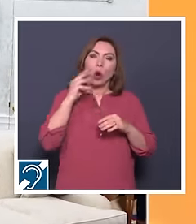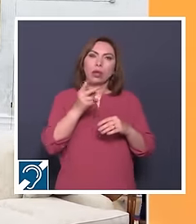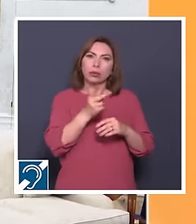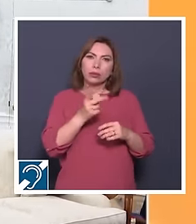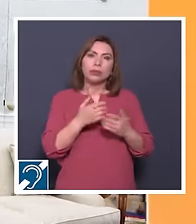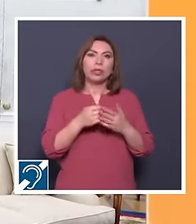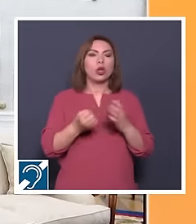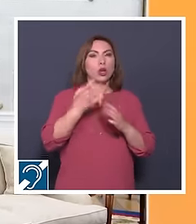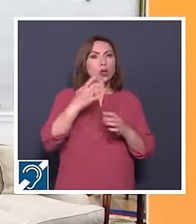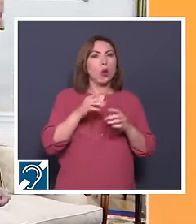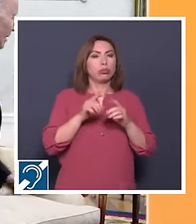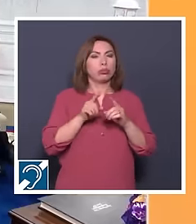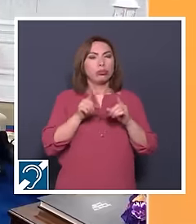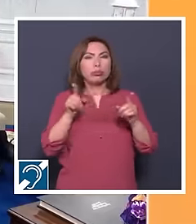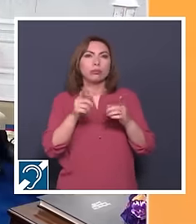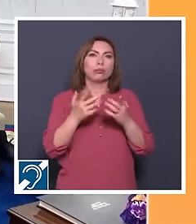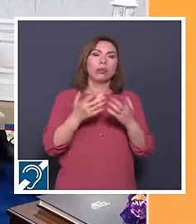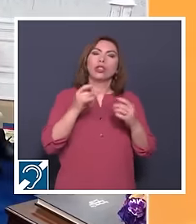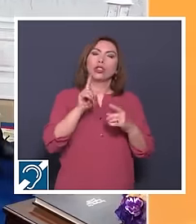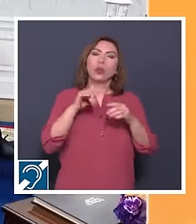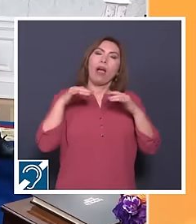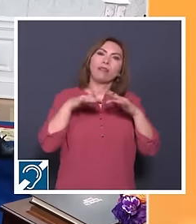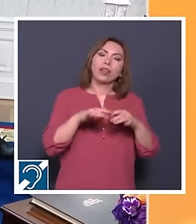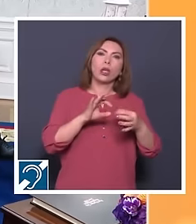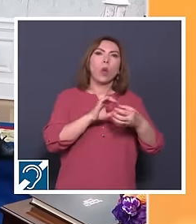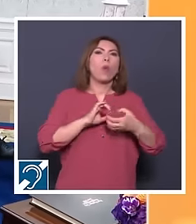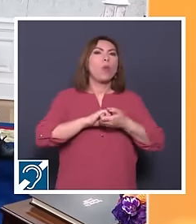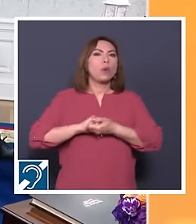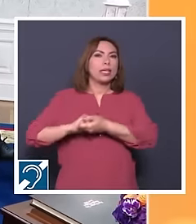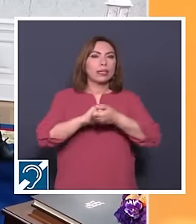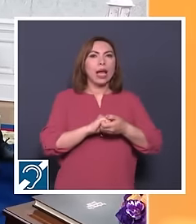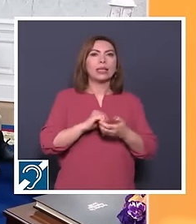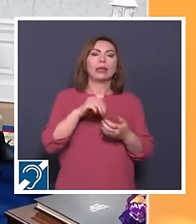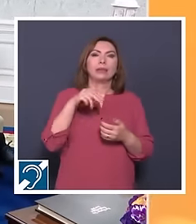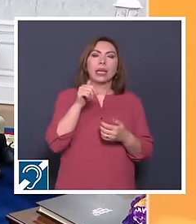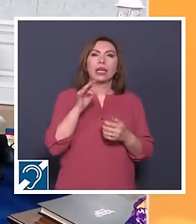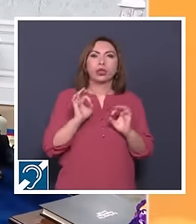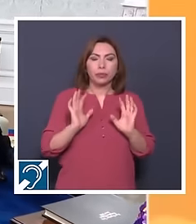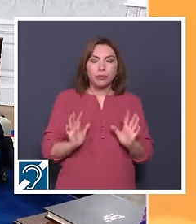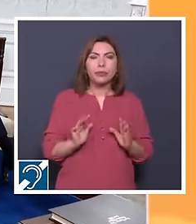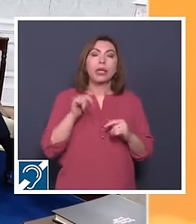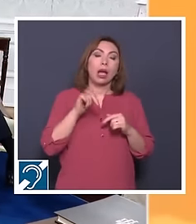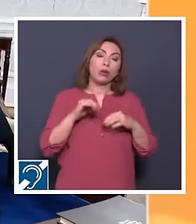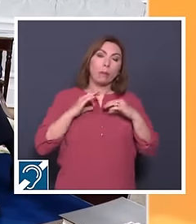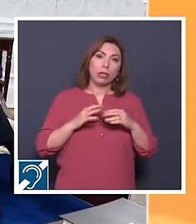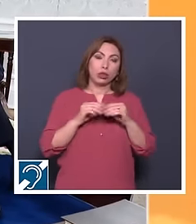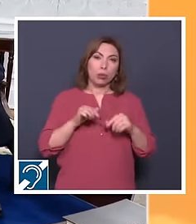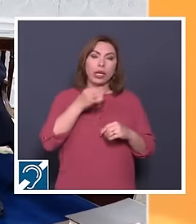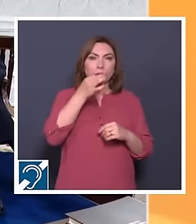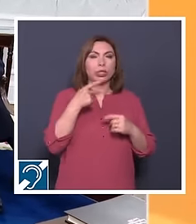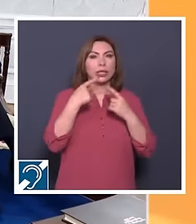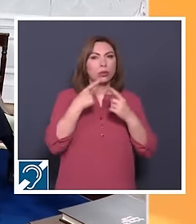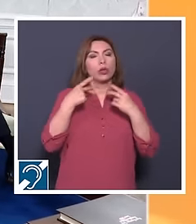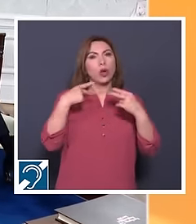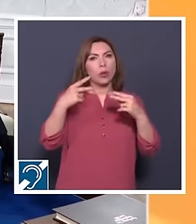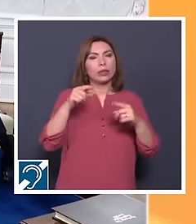teme și nu este afectată în niciun caz unitatea Alianței Atlanticului de Nord. Acum, președintele a spus că discuțiile vor continua